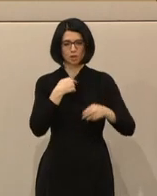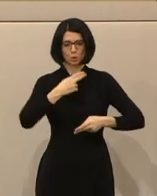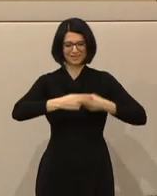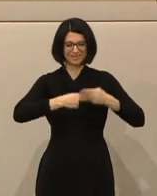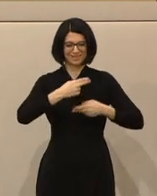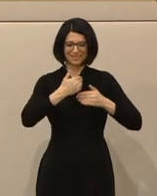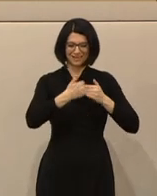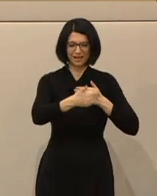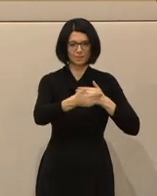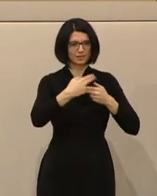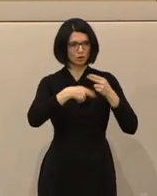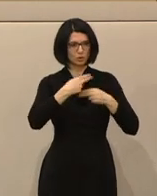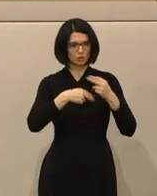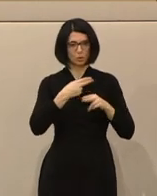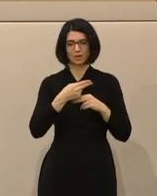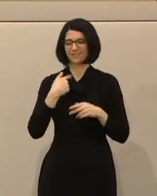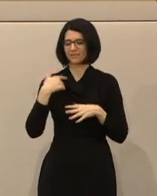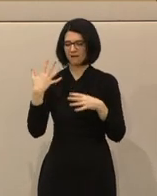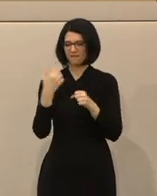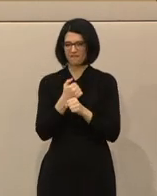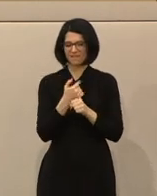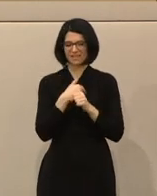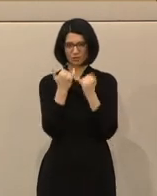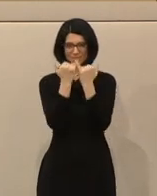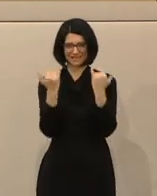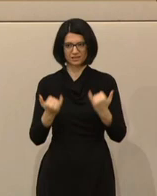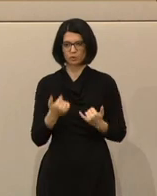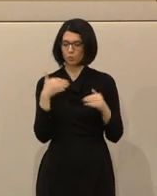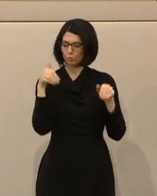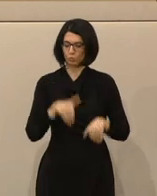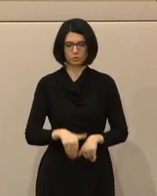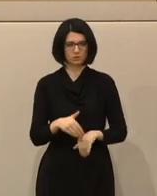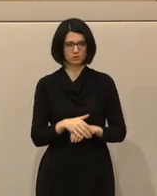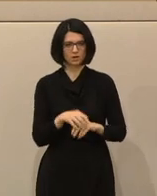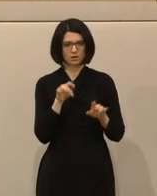der Räumlichkeiten verfassungsmäßiger Institutionen auf